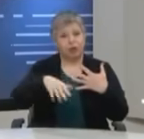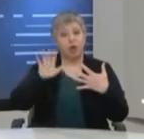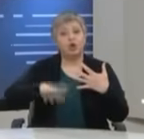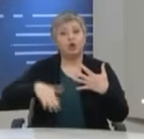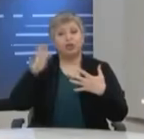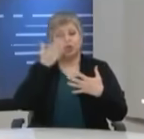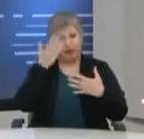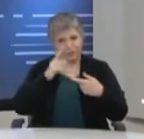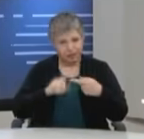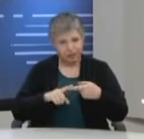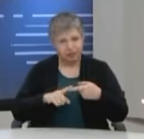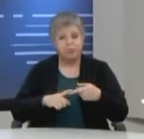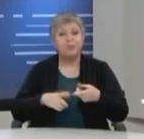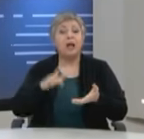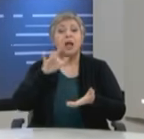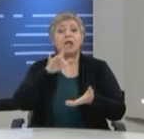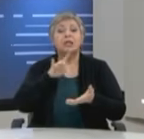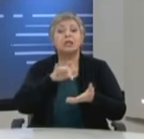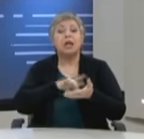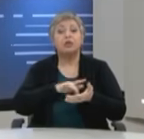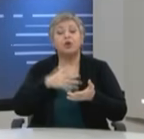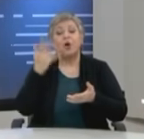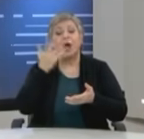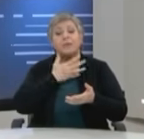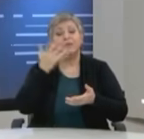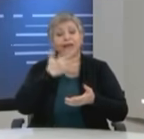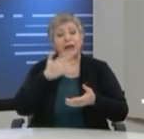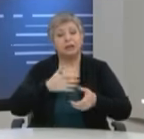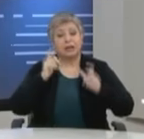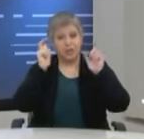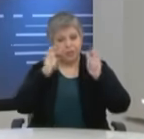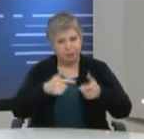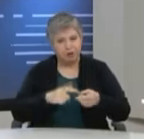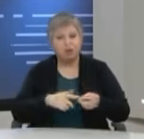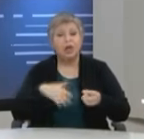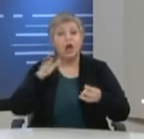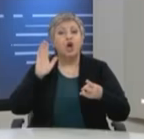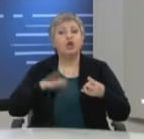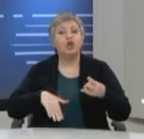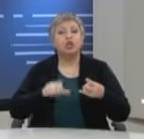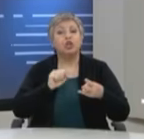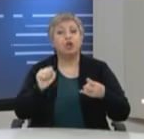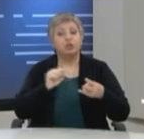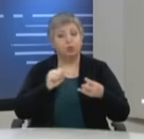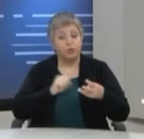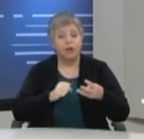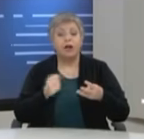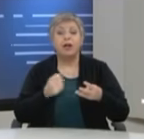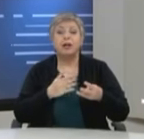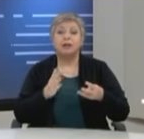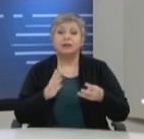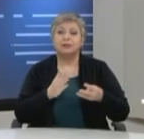Αφρική, η Κέντρο Αφρικανική Δημοκρατία, το Νότιο Σουδάν, το Ανατολικό